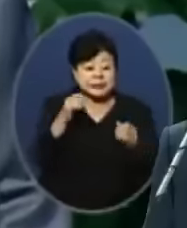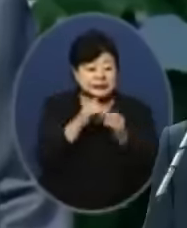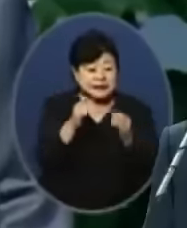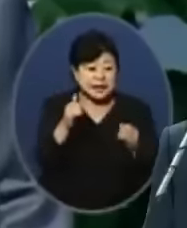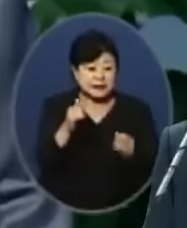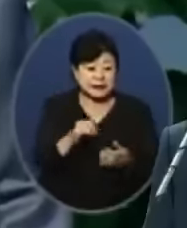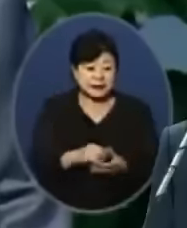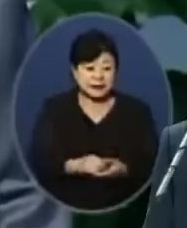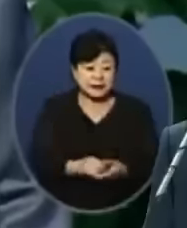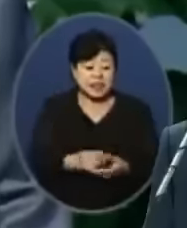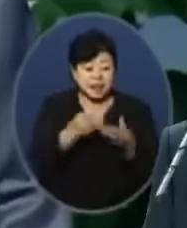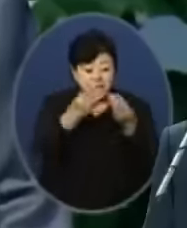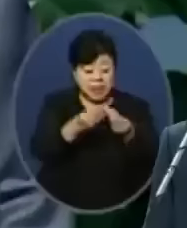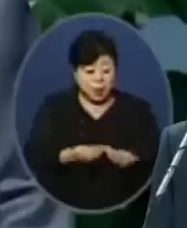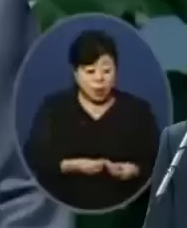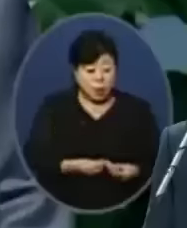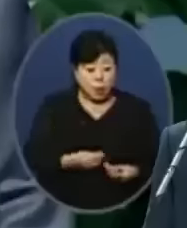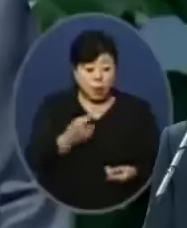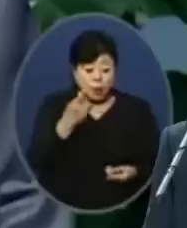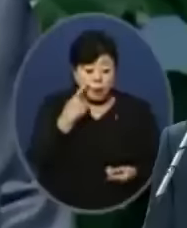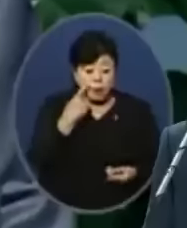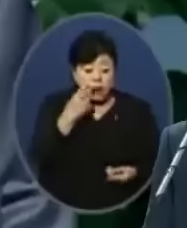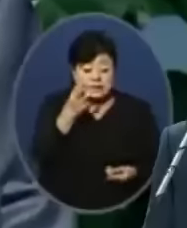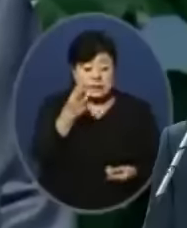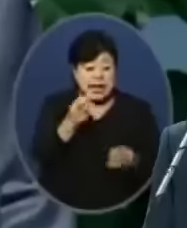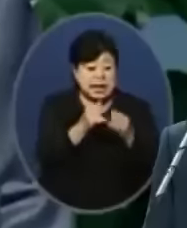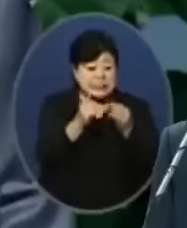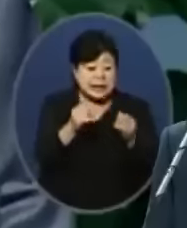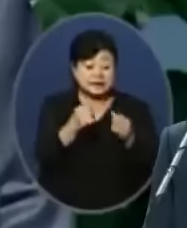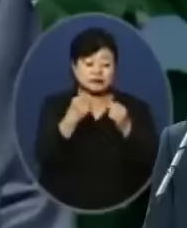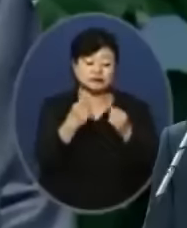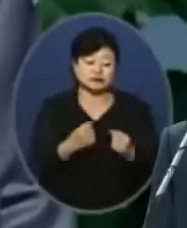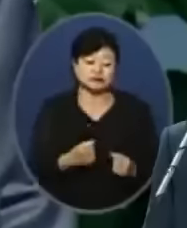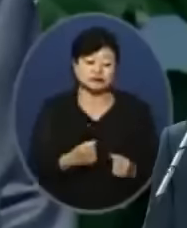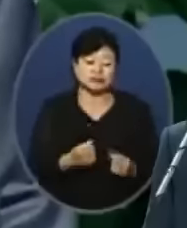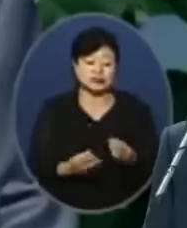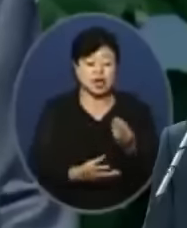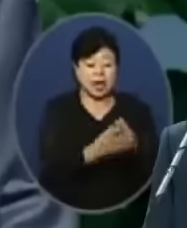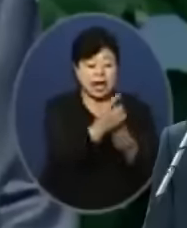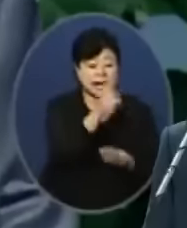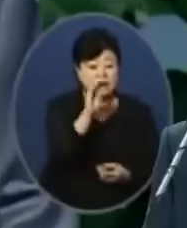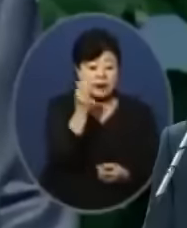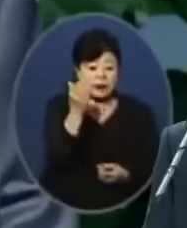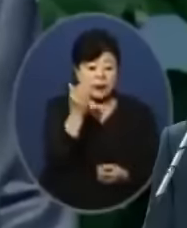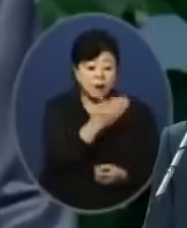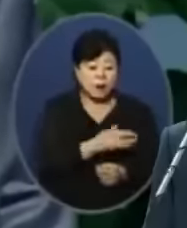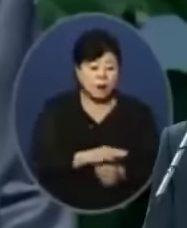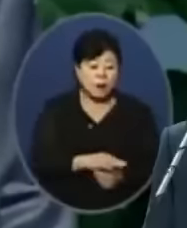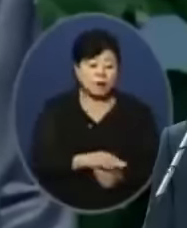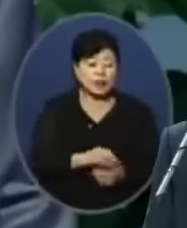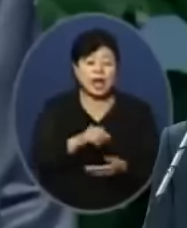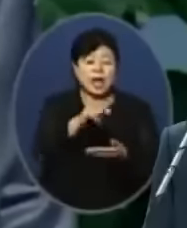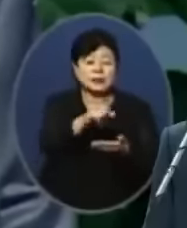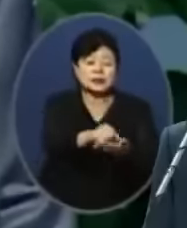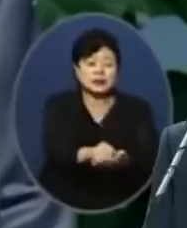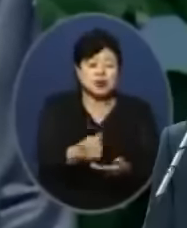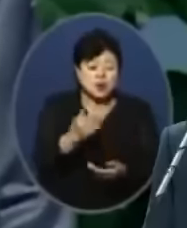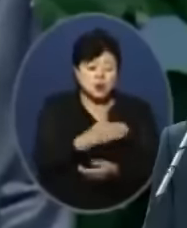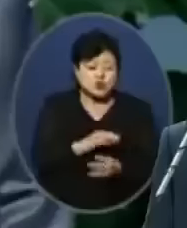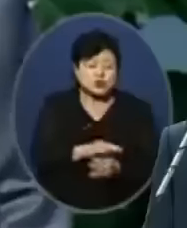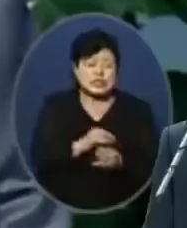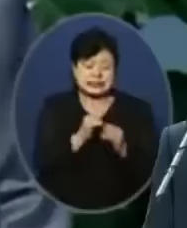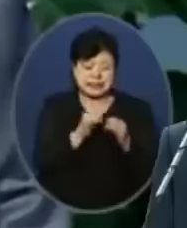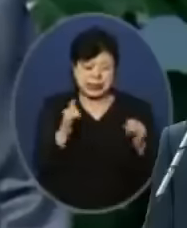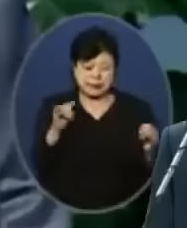사람이 돼 내용을 보면 세 사람이 들어가서 한 사람이 된 것입니다. 육체가 나를 점령하면 육체의 사람이